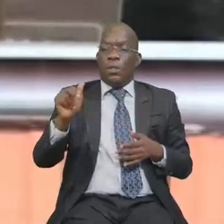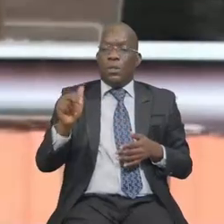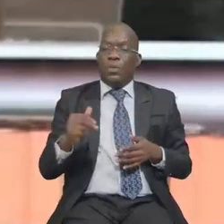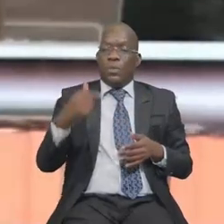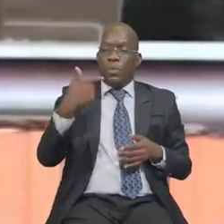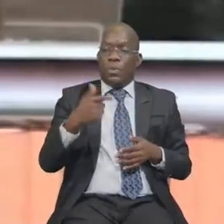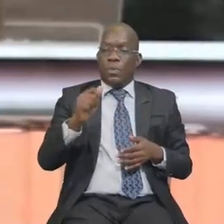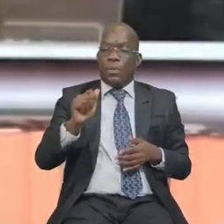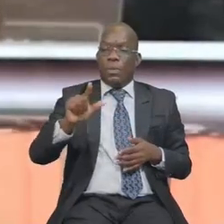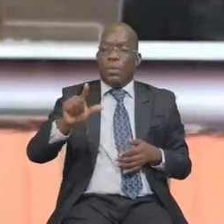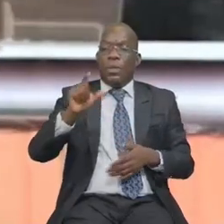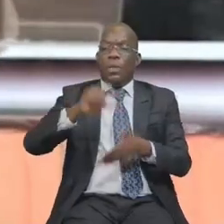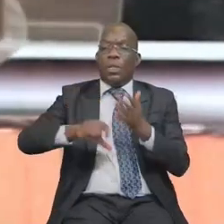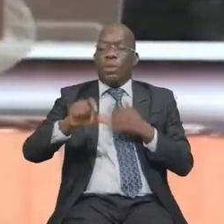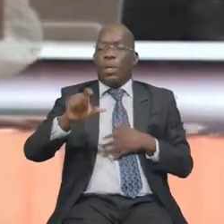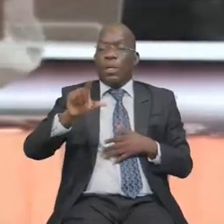Galates 3. Verset